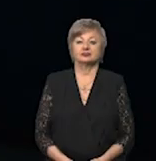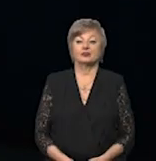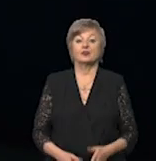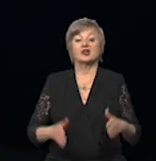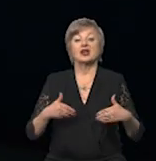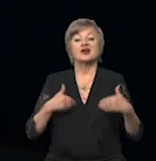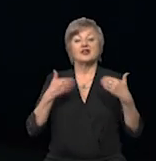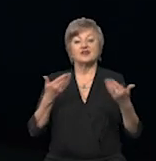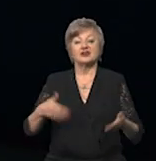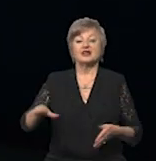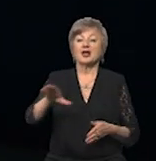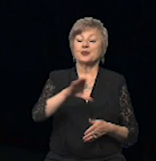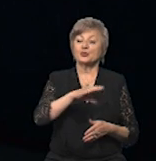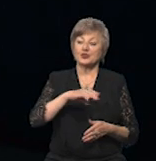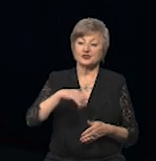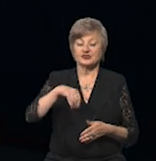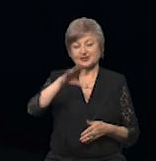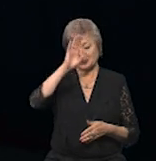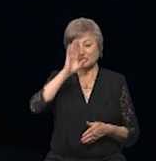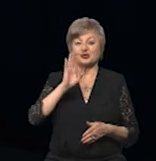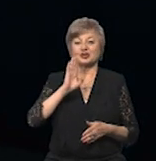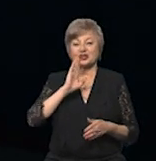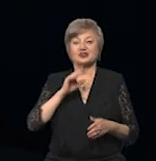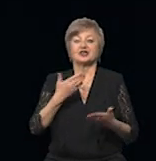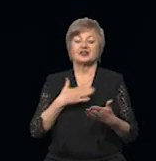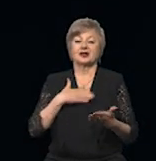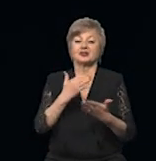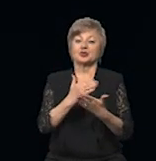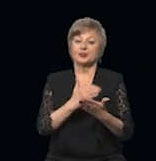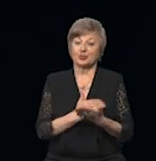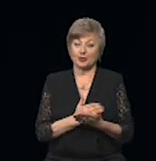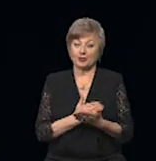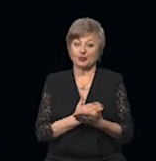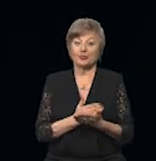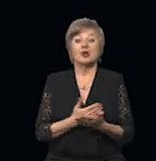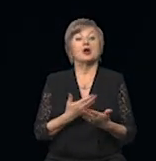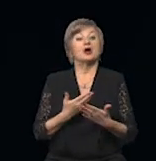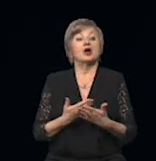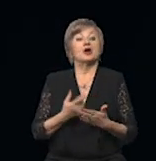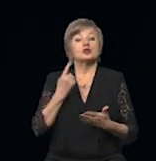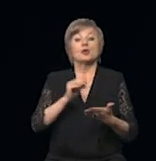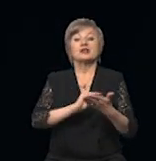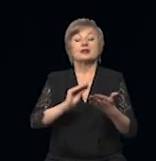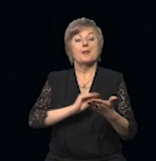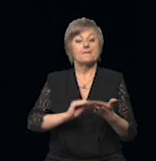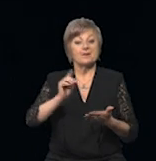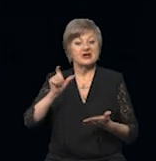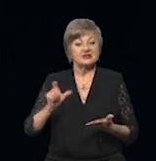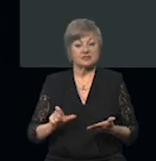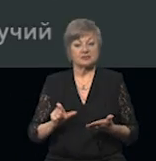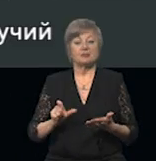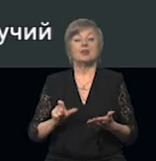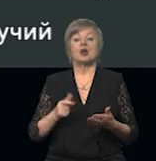Вітаємо усіх глядачів і глядачок Суспільного. З вами Рефрен. Англійський письменник Джон Рональд Руел Толкін вклав